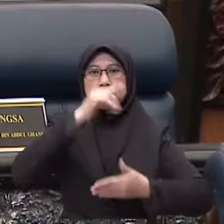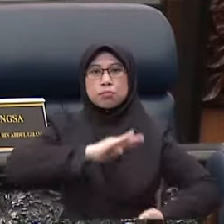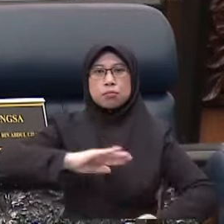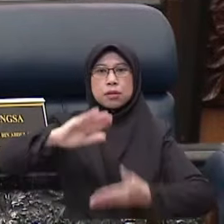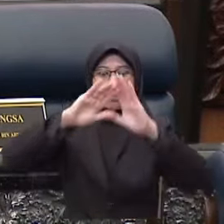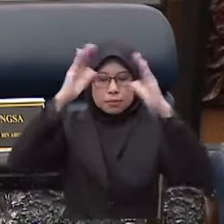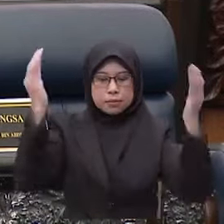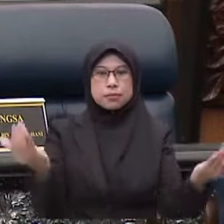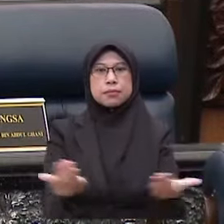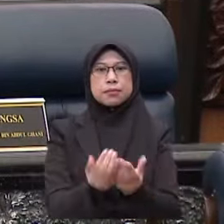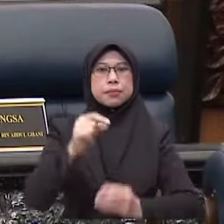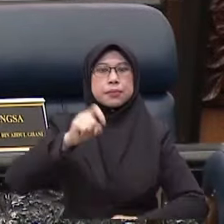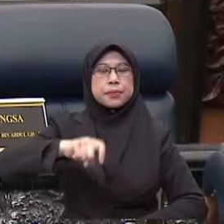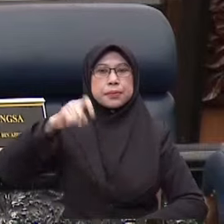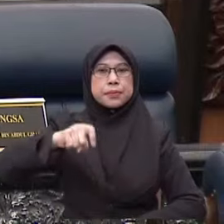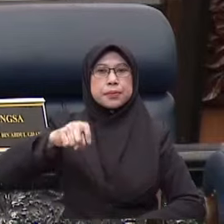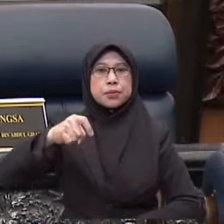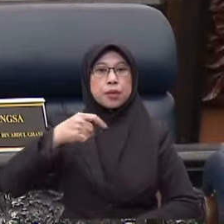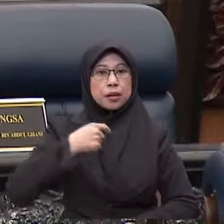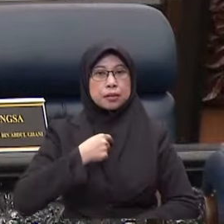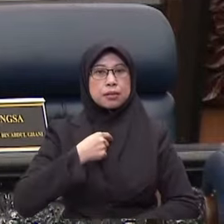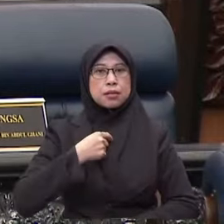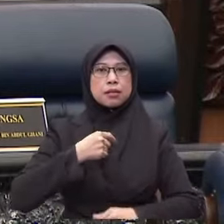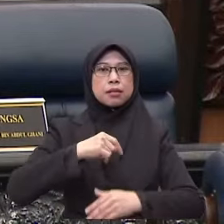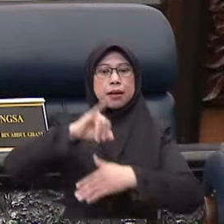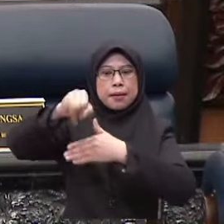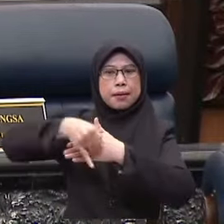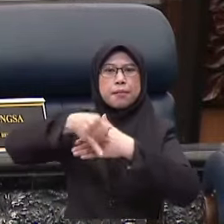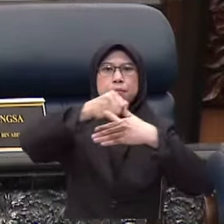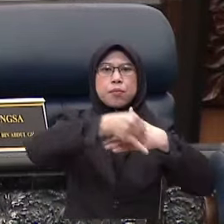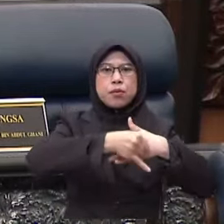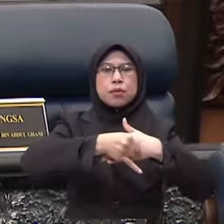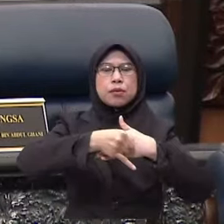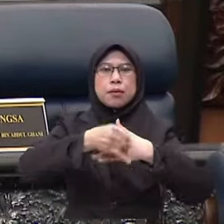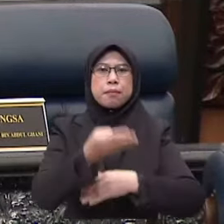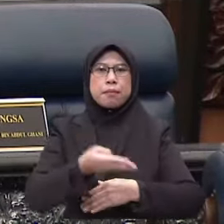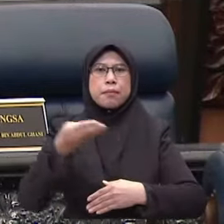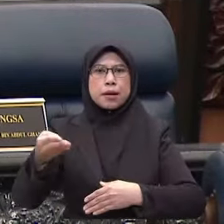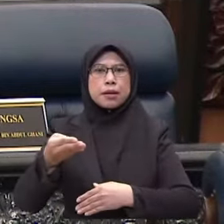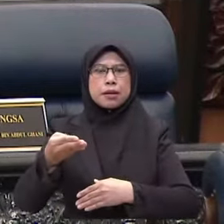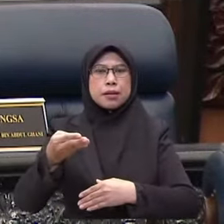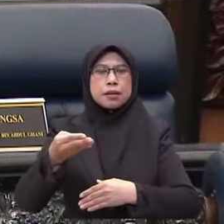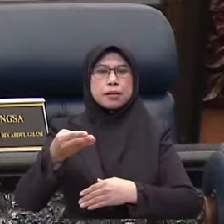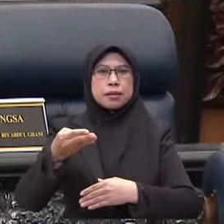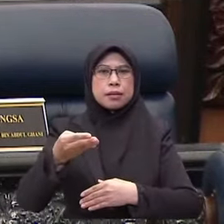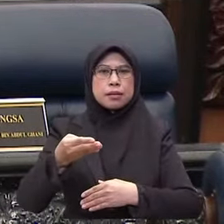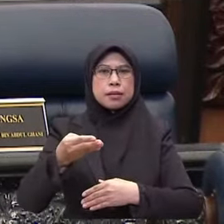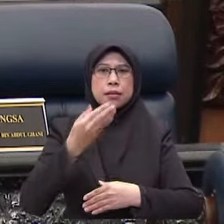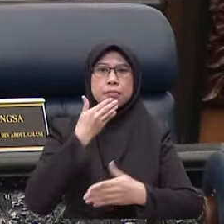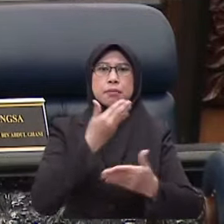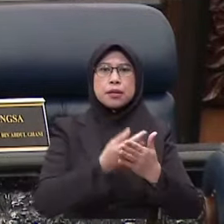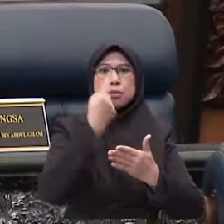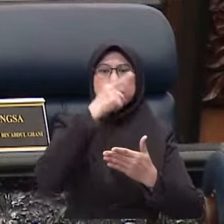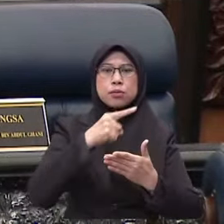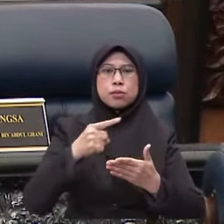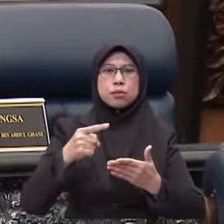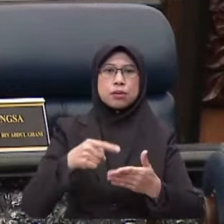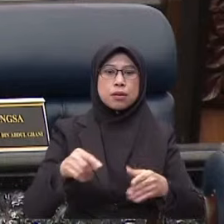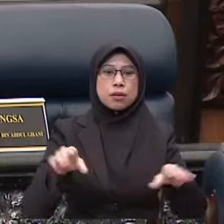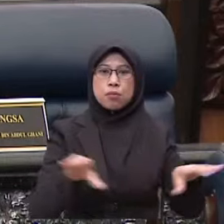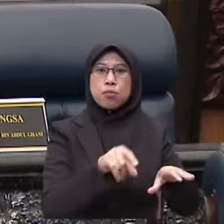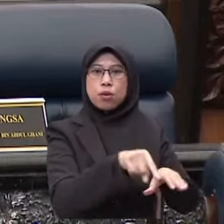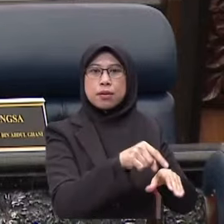global memerlukan kita juga mengimport barangan perantaraan ataupun intermediate goods untuk menghasilkan